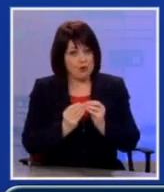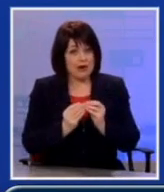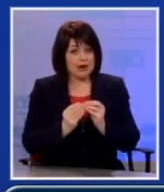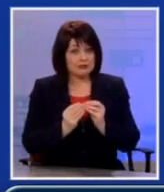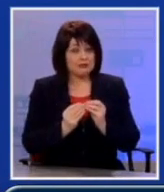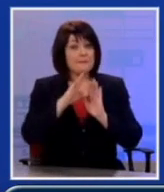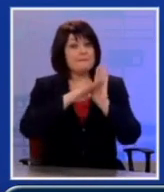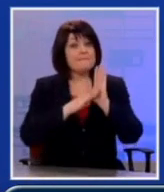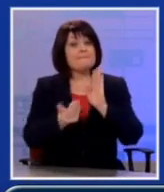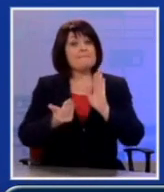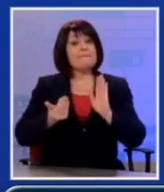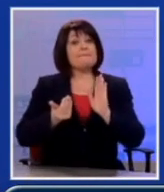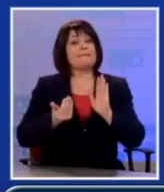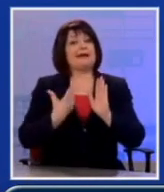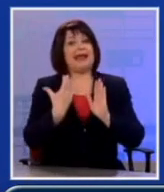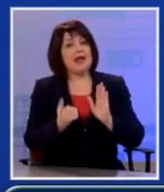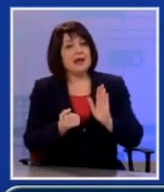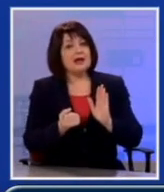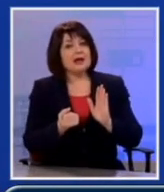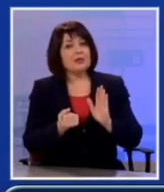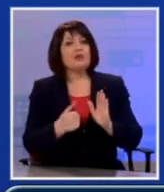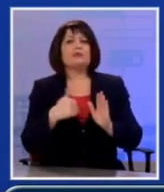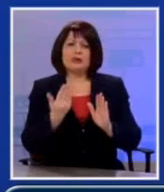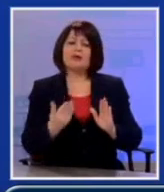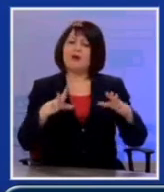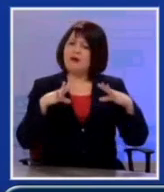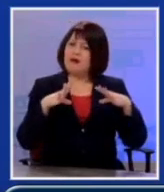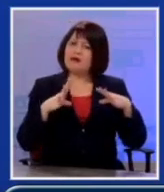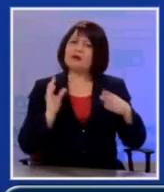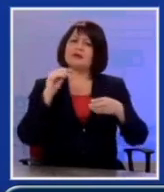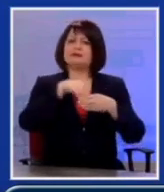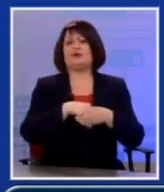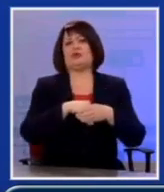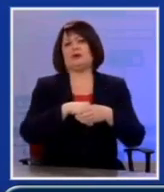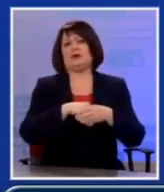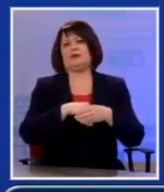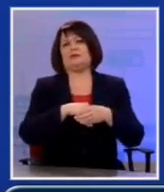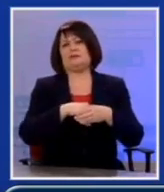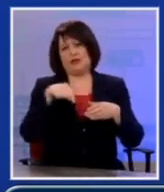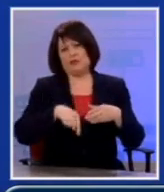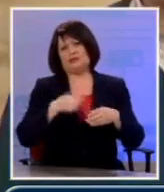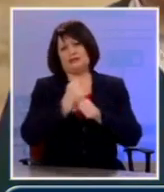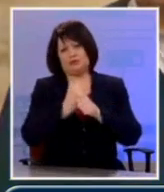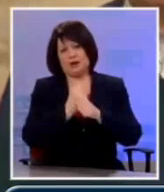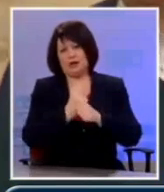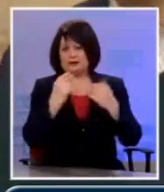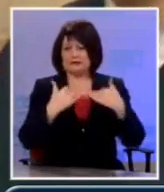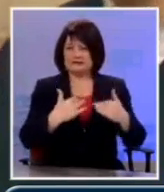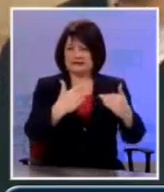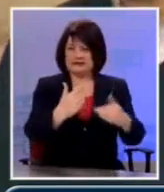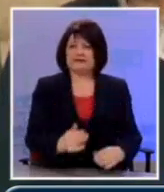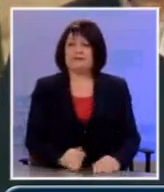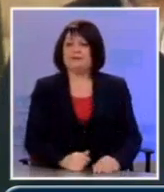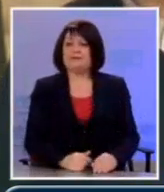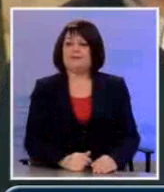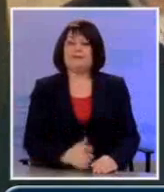προϋποτίθενται, προκειμένου να μπορούν ακόλυτα να συμμετέχουν στις κοινοβουλευτικές διαδικασίες. Δεν μπορεί να